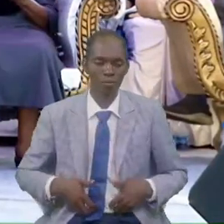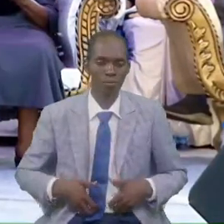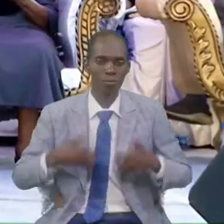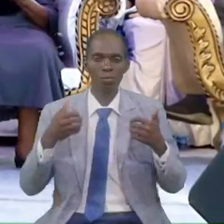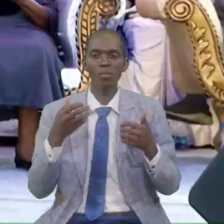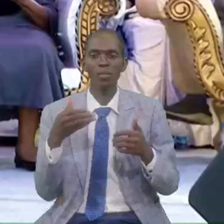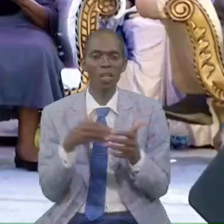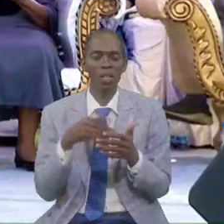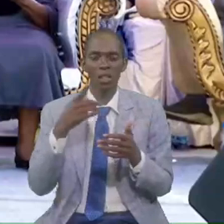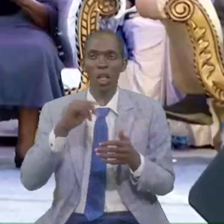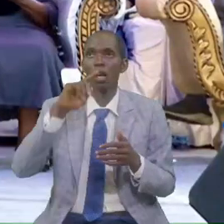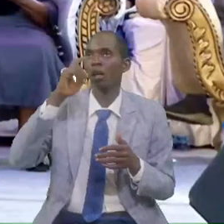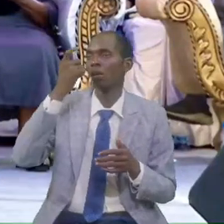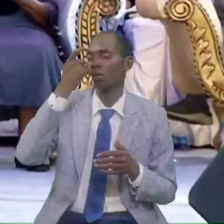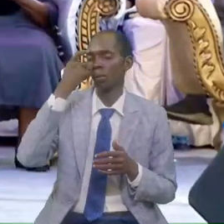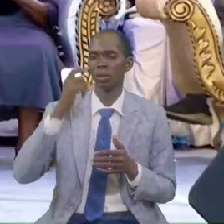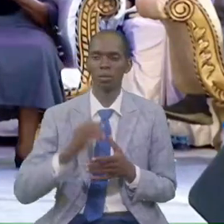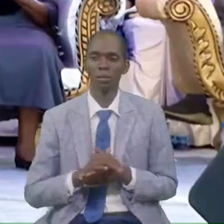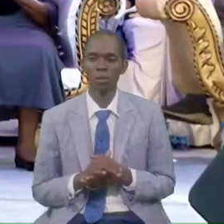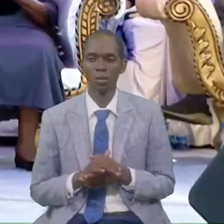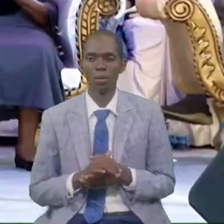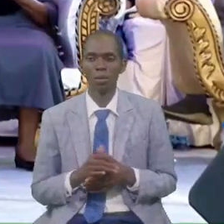Ils sont en colère contre le gouvernement.